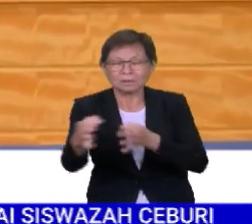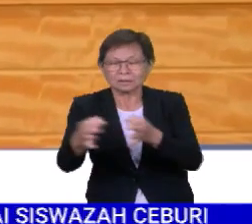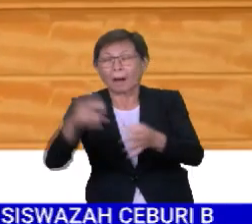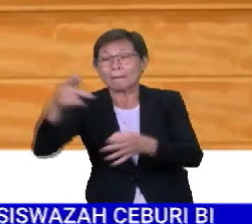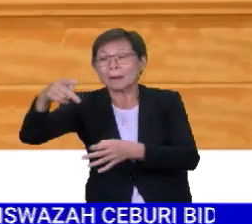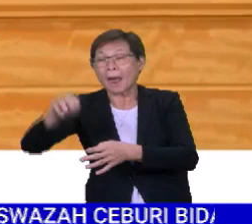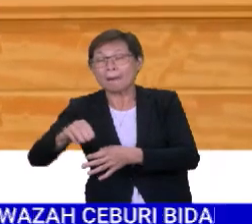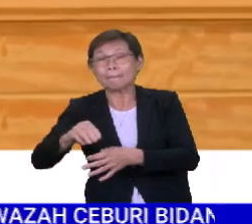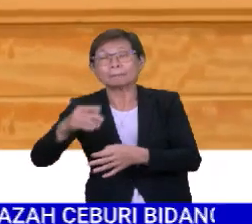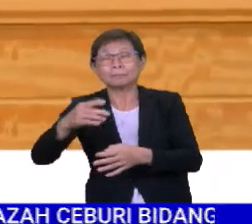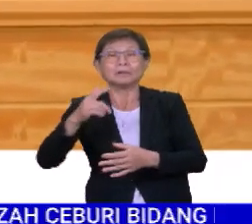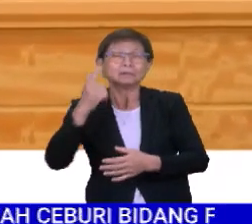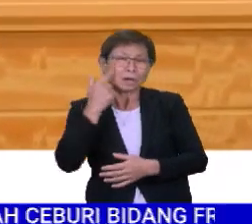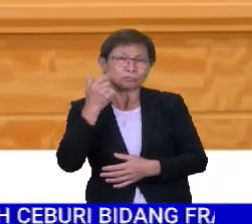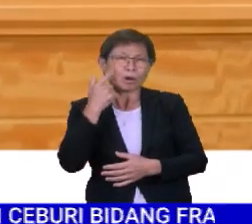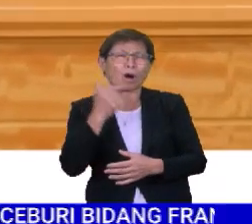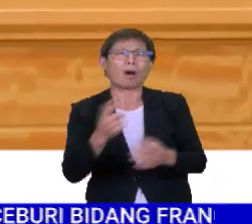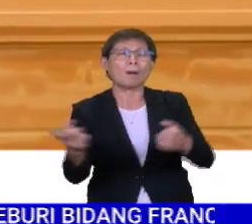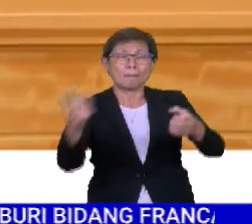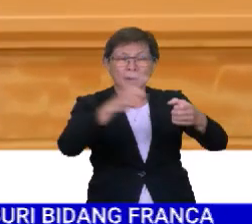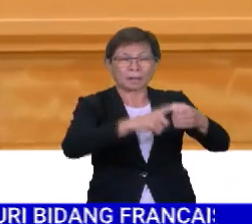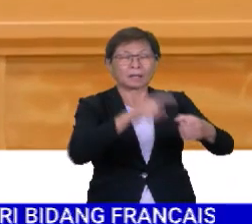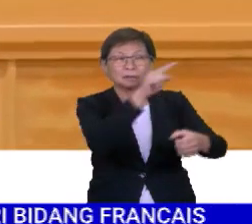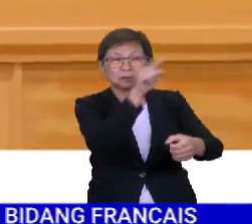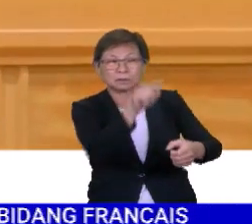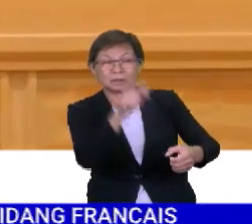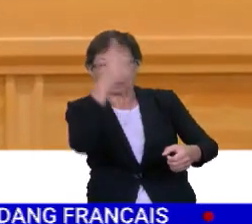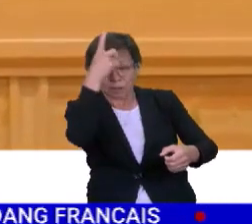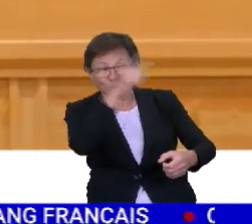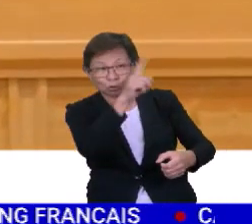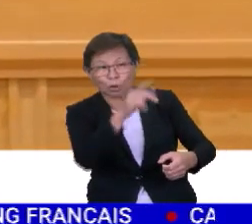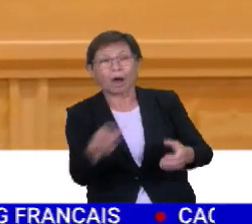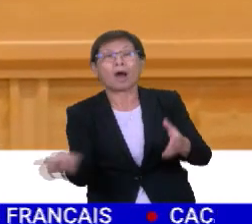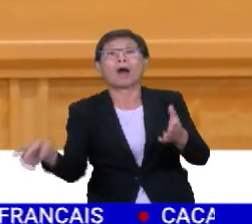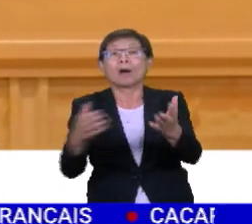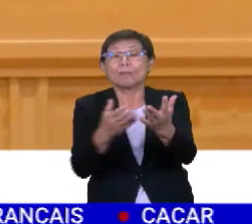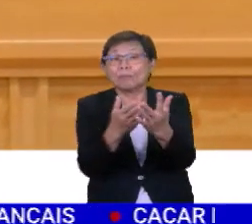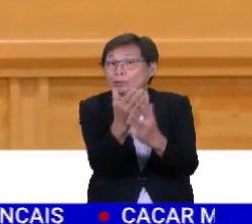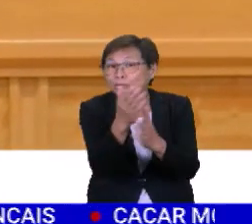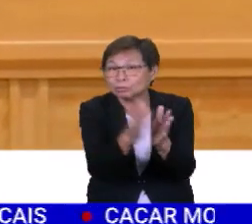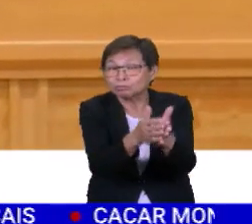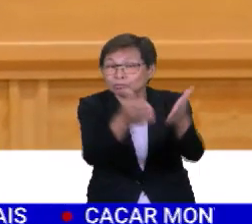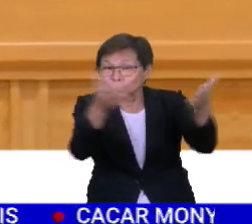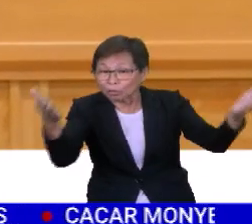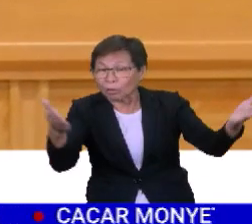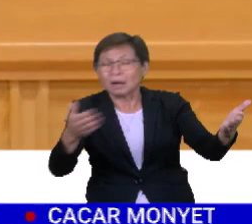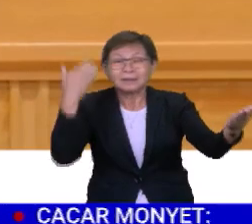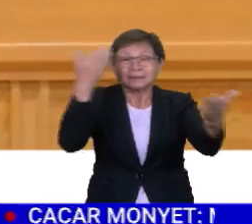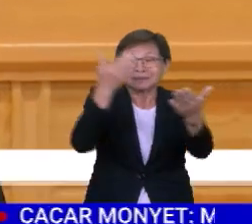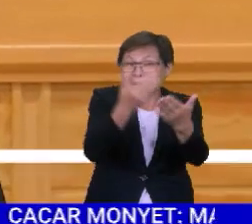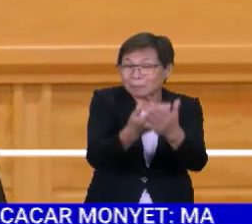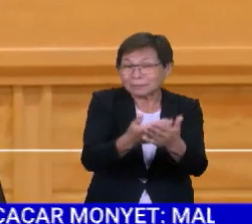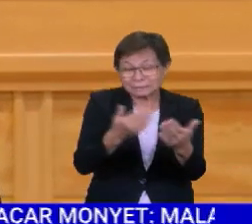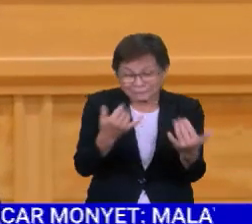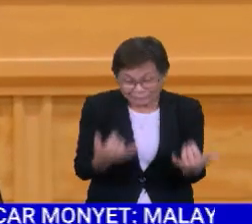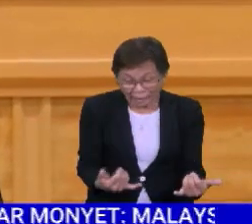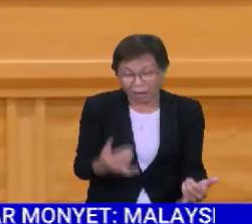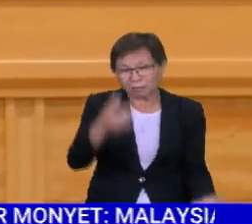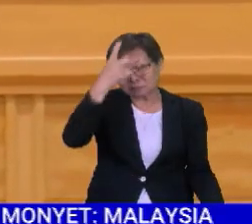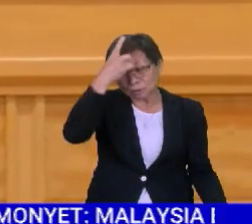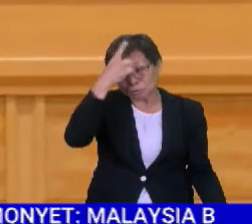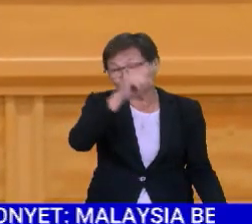mengetahui mengenai status Datuk Zuraida menerusi liputan media dan sehingga kini Datuk Zuraida belum menghubunginya.